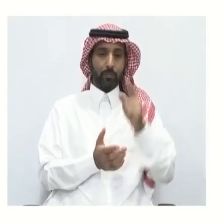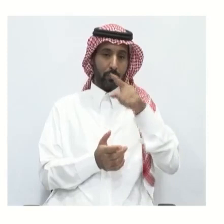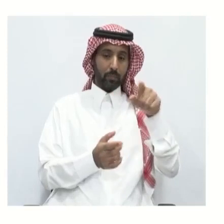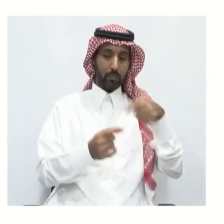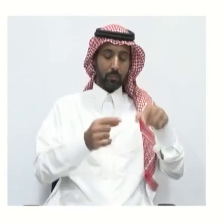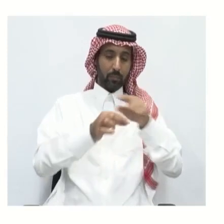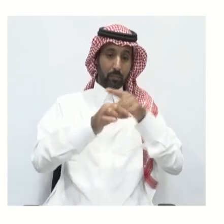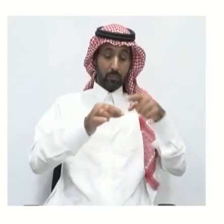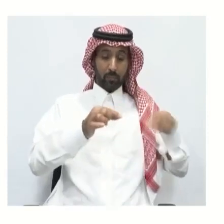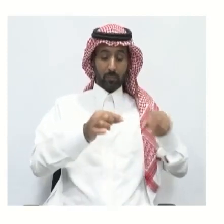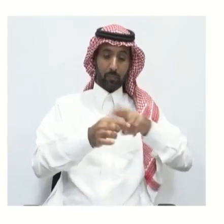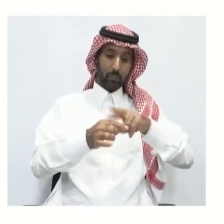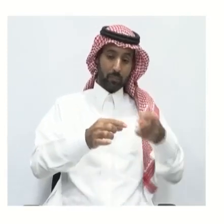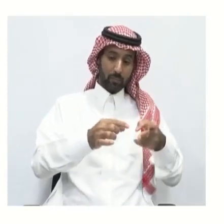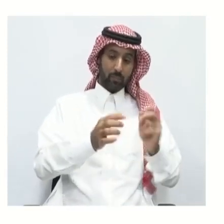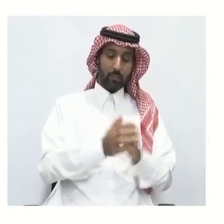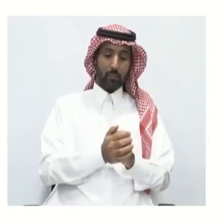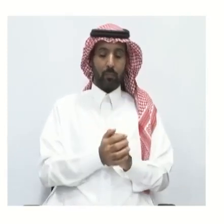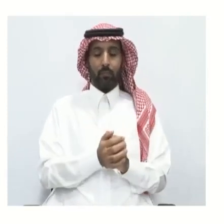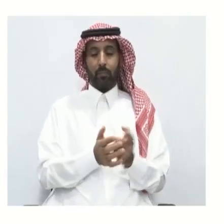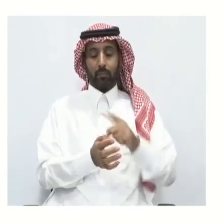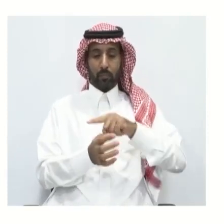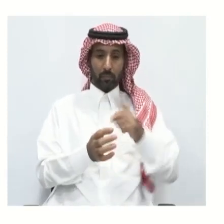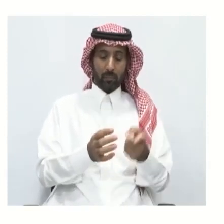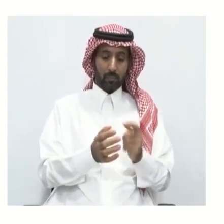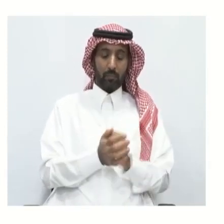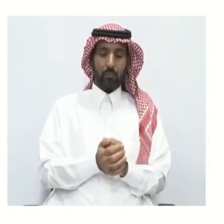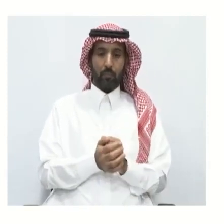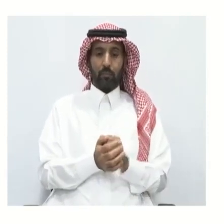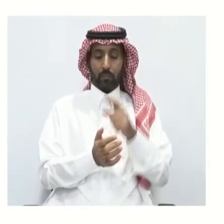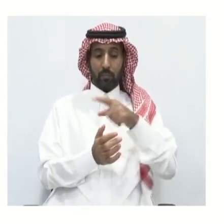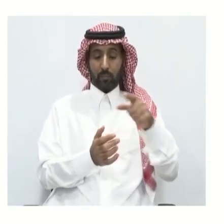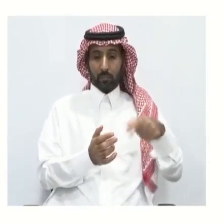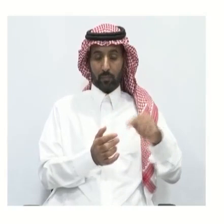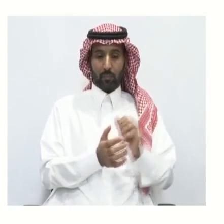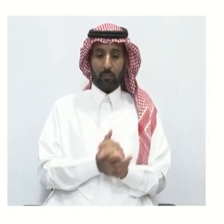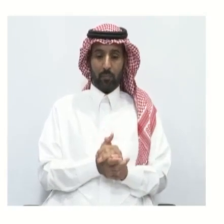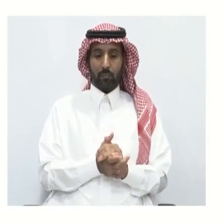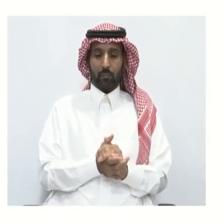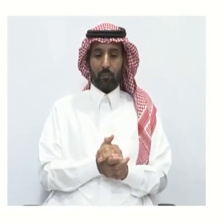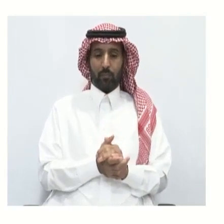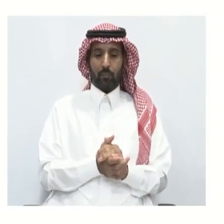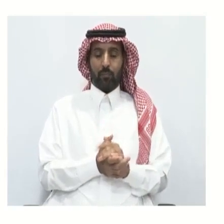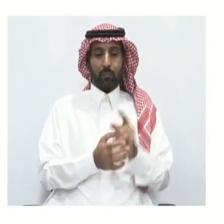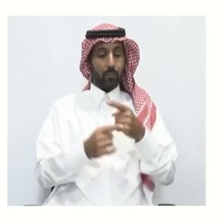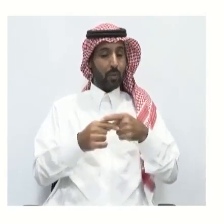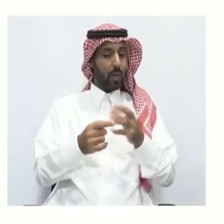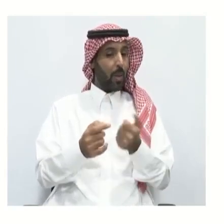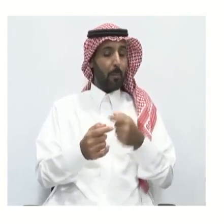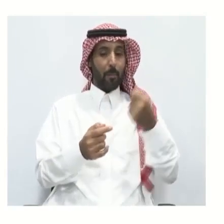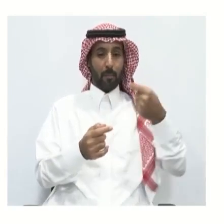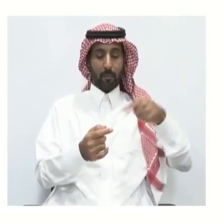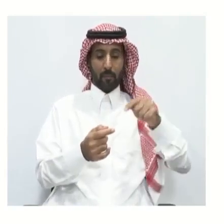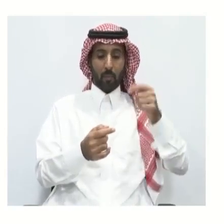قمنا بتحويل جرامات هيدروكسيد الالمنيوم الى مولات هيدروكسيد الالمنيوم عن طريق